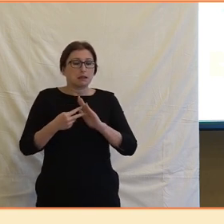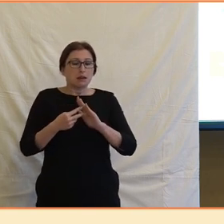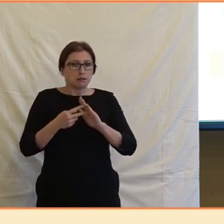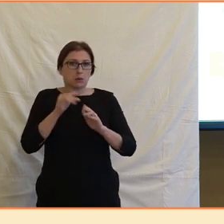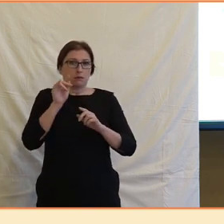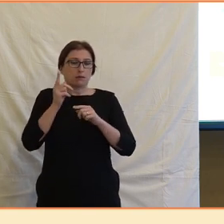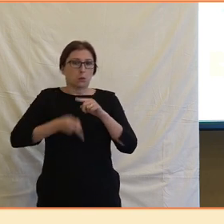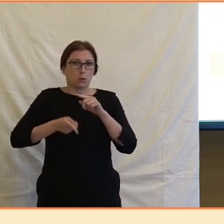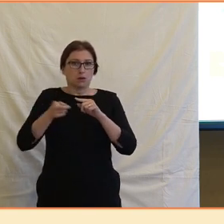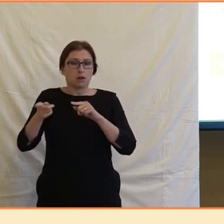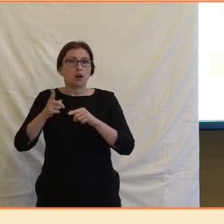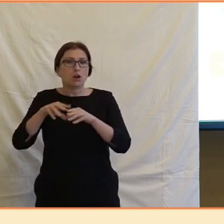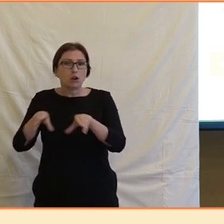přátelé,